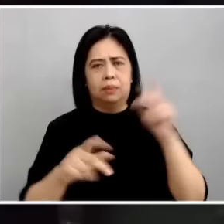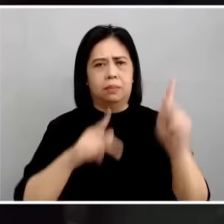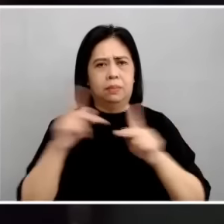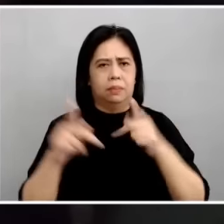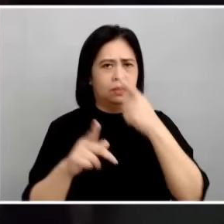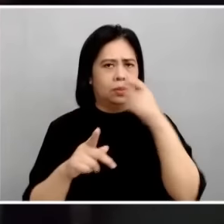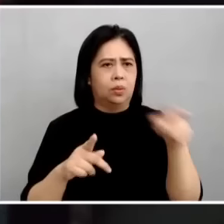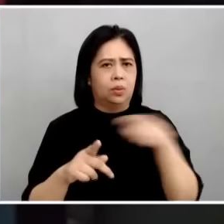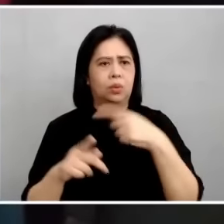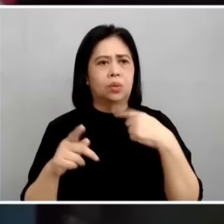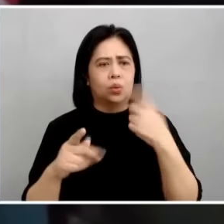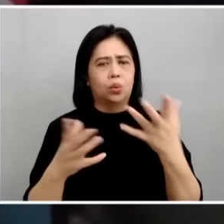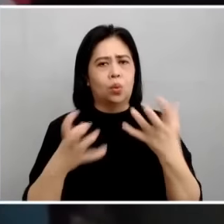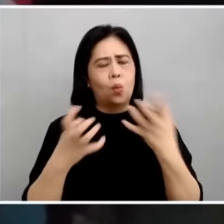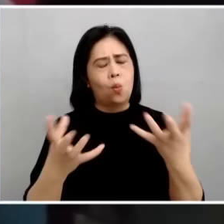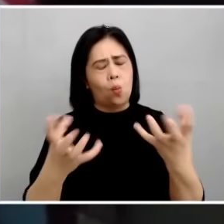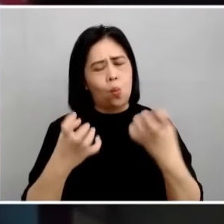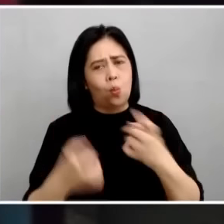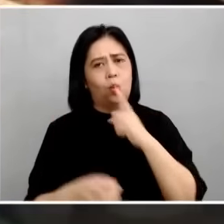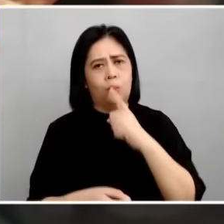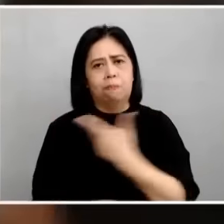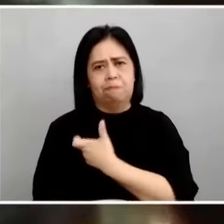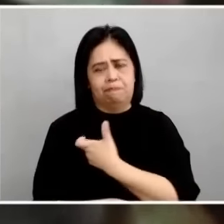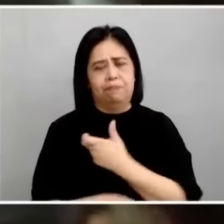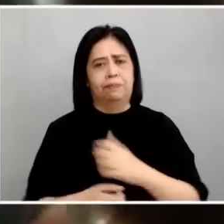talaga kami gustong-gusto namin na mabaksinan.